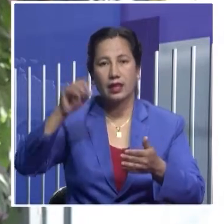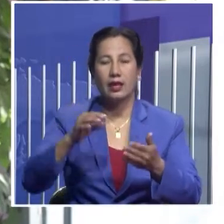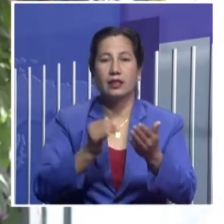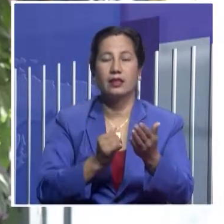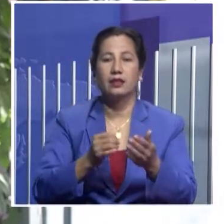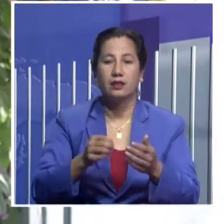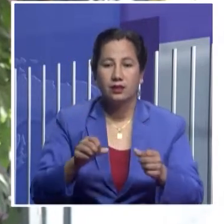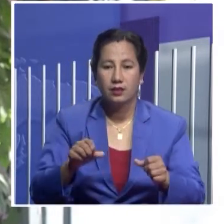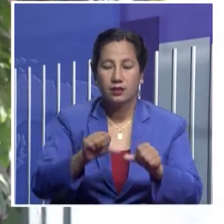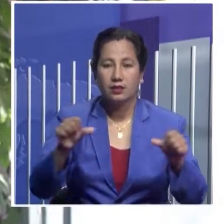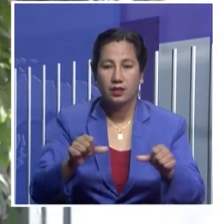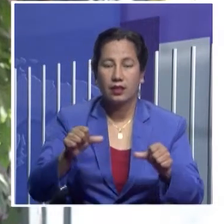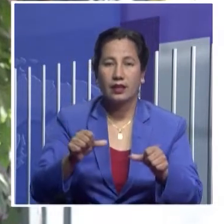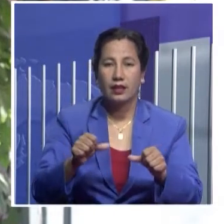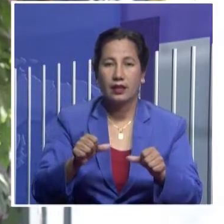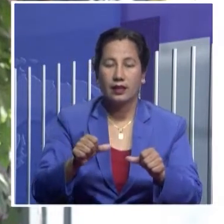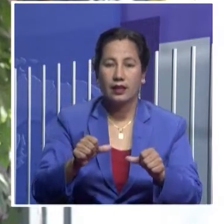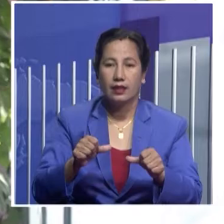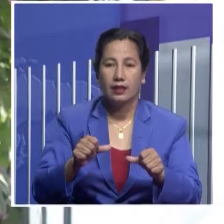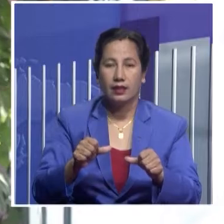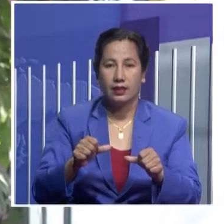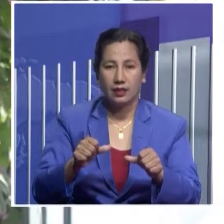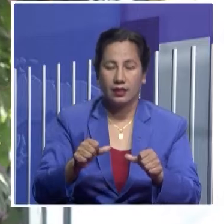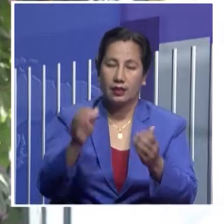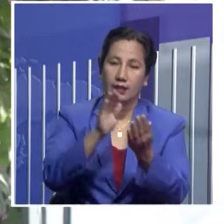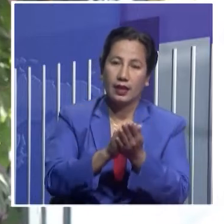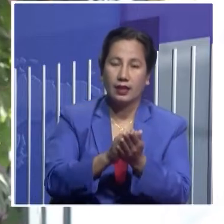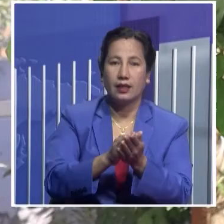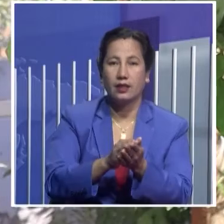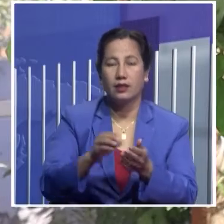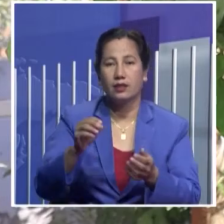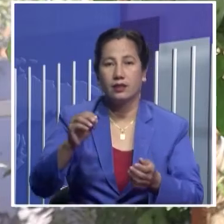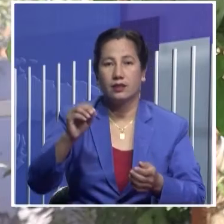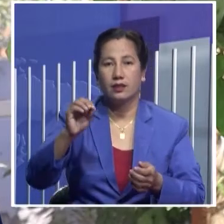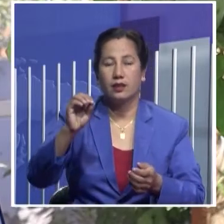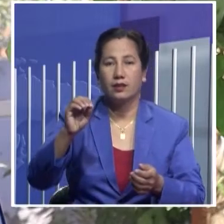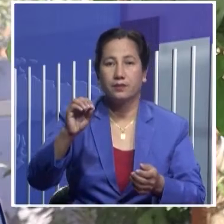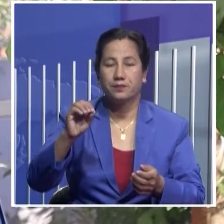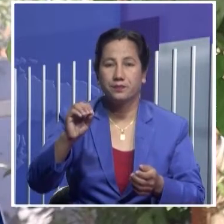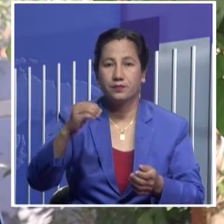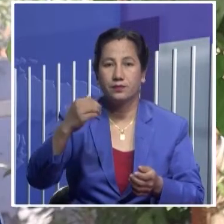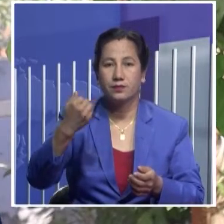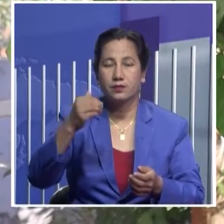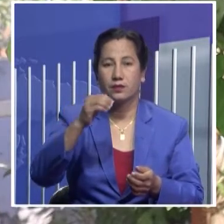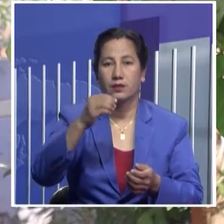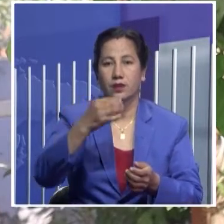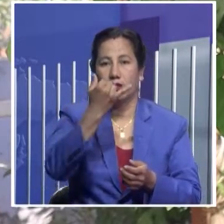त्यो ढिटो नराखिकन लोन दिने व्यवस्था चाहिँ नेपाल सरकारले मिलाउनु पर्छ। सरकारले